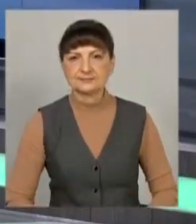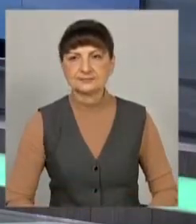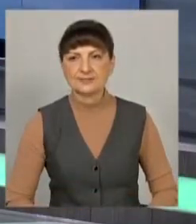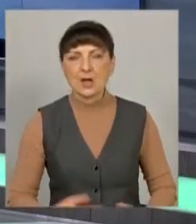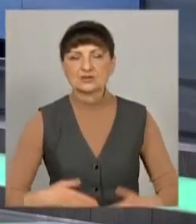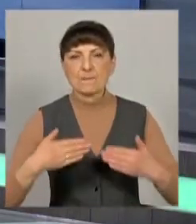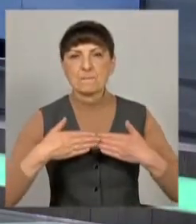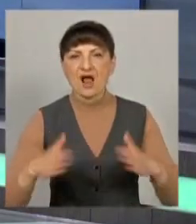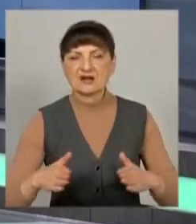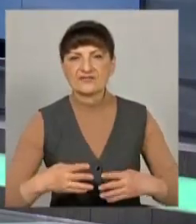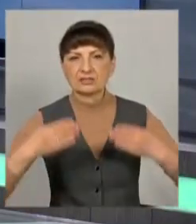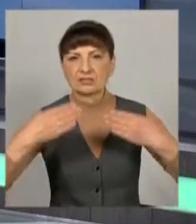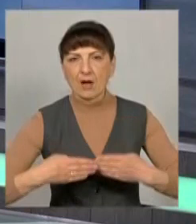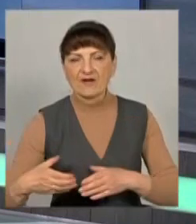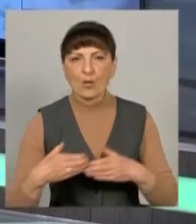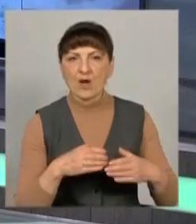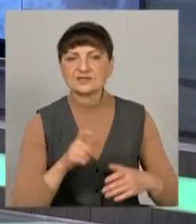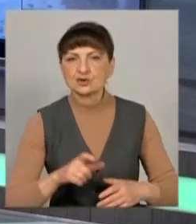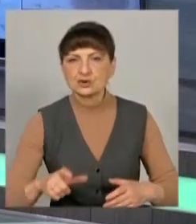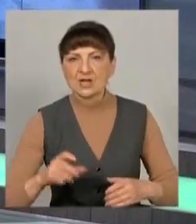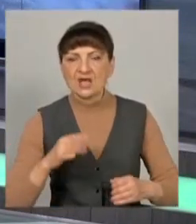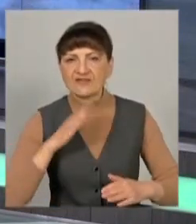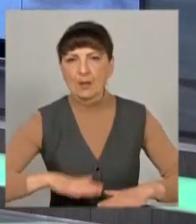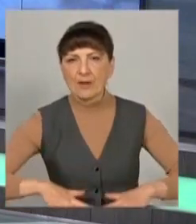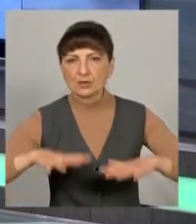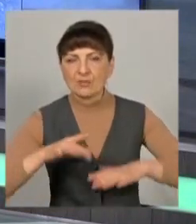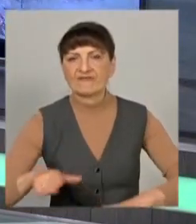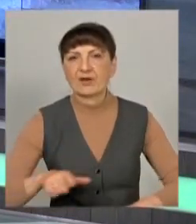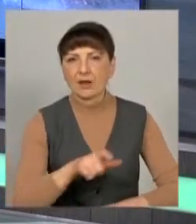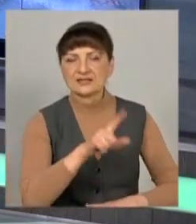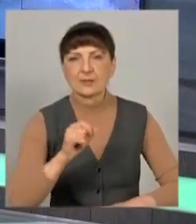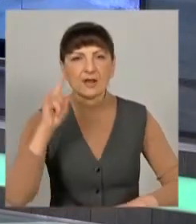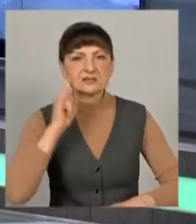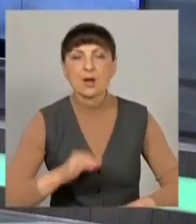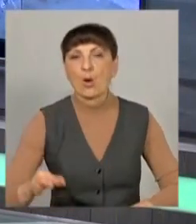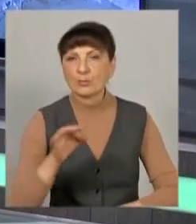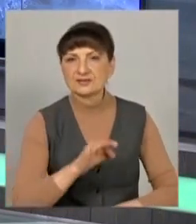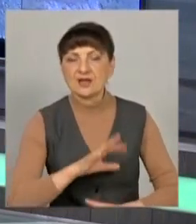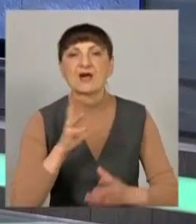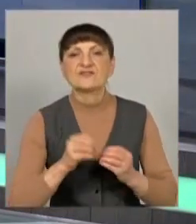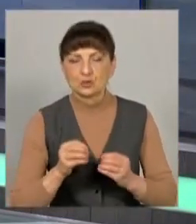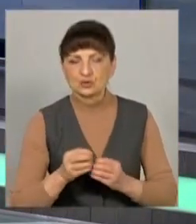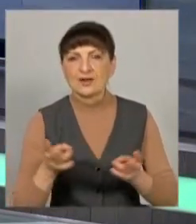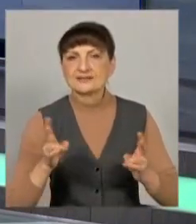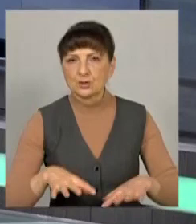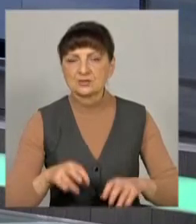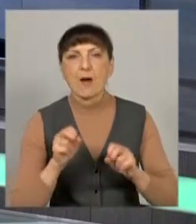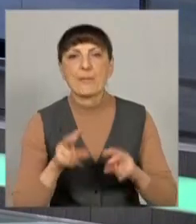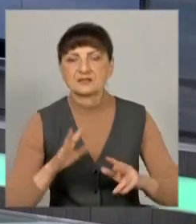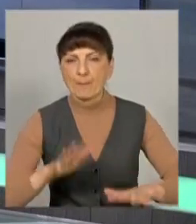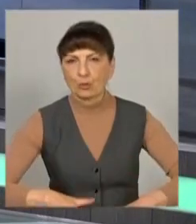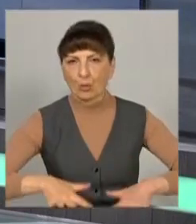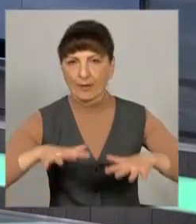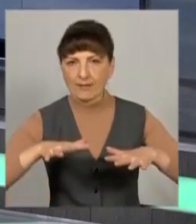Прорыв дамбы, эвакуация жителей и подъем уровня воды в реках. В Западно-Казахстанской области все еще остается угроза